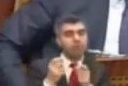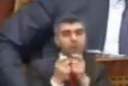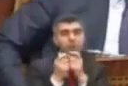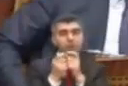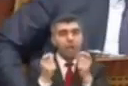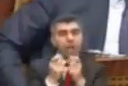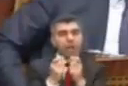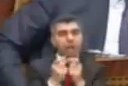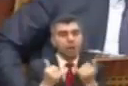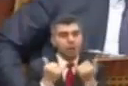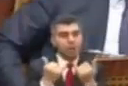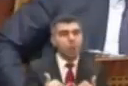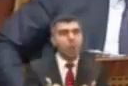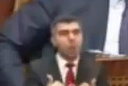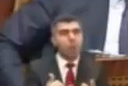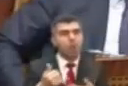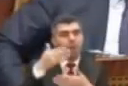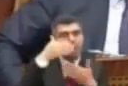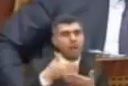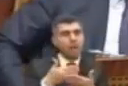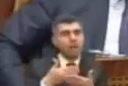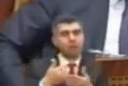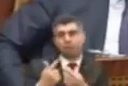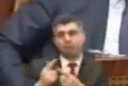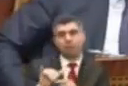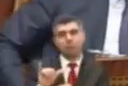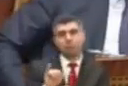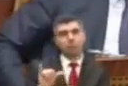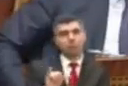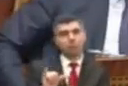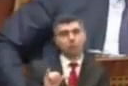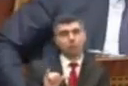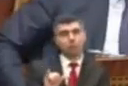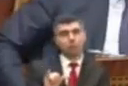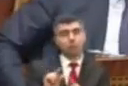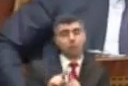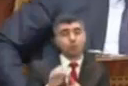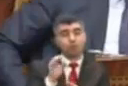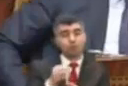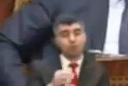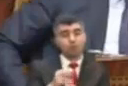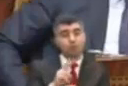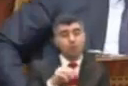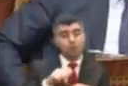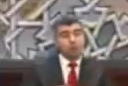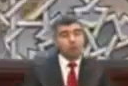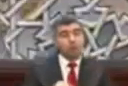اليوم، شنو ذنبها انها تاكل العصا في هذا الملف هذا؟ اسمحوا لي السيد الوزير، تحملوا المسؤوليه. شكرا.